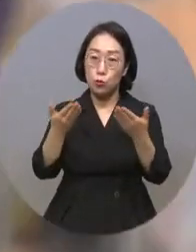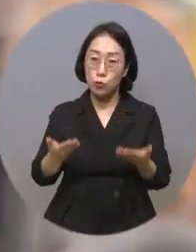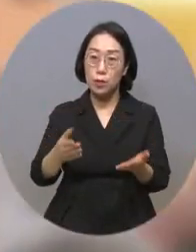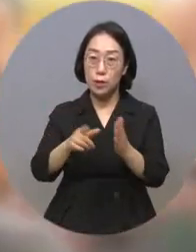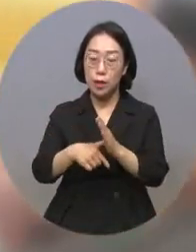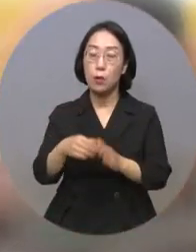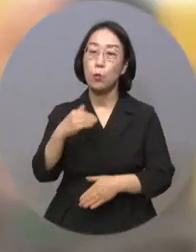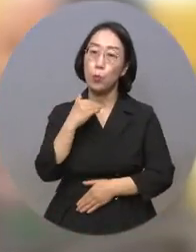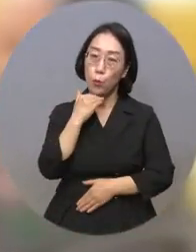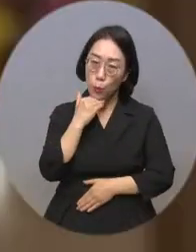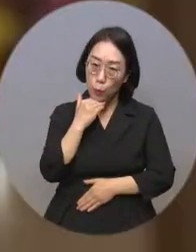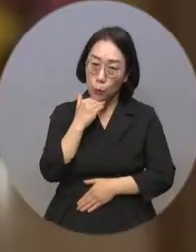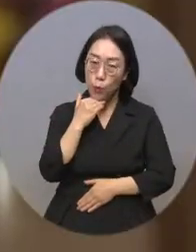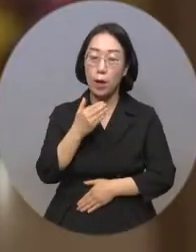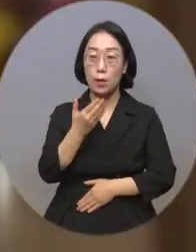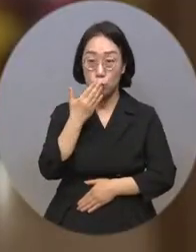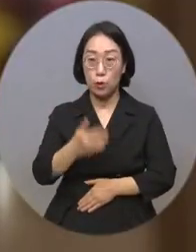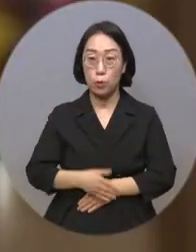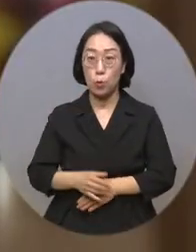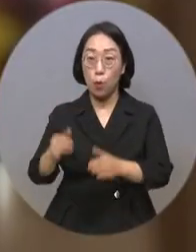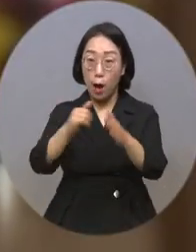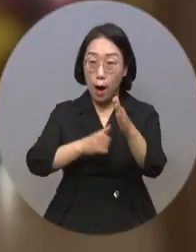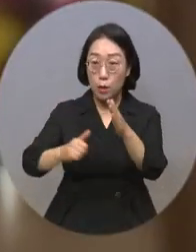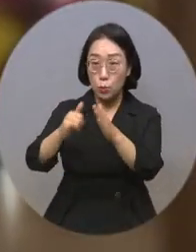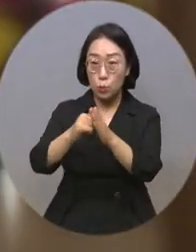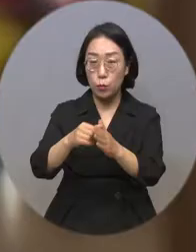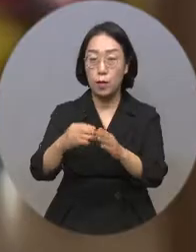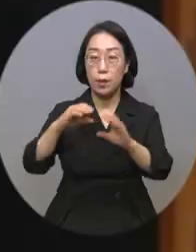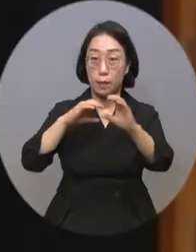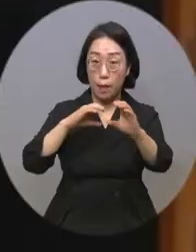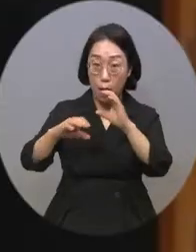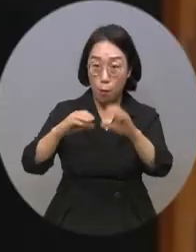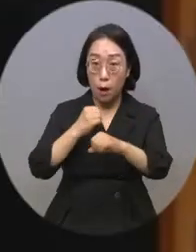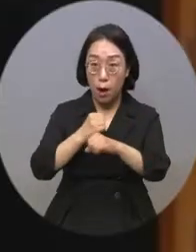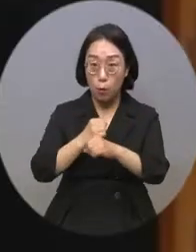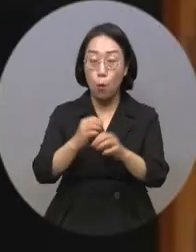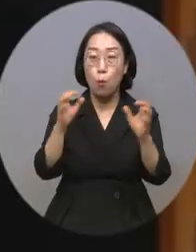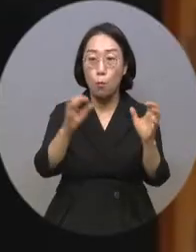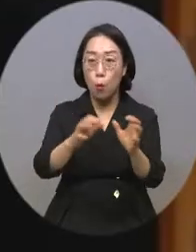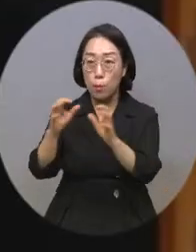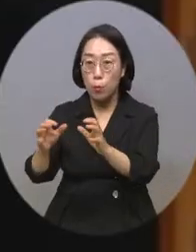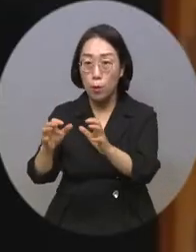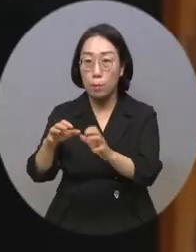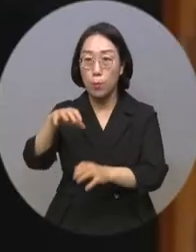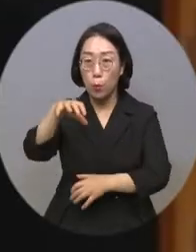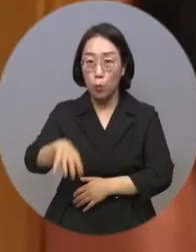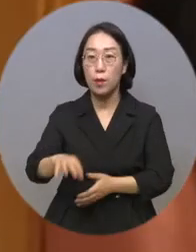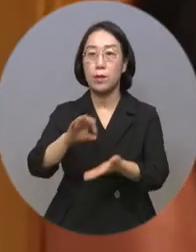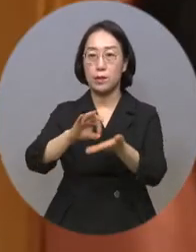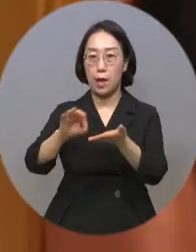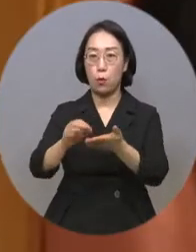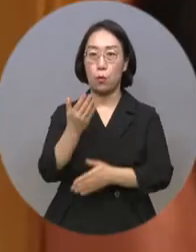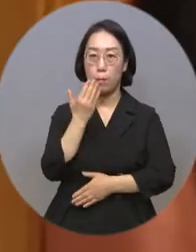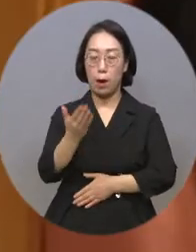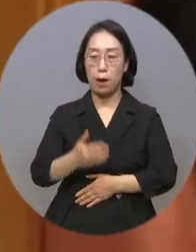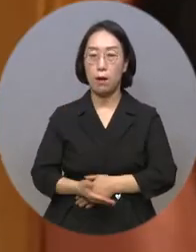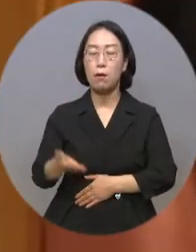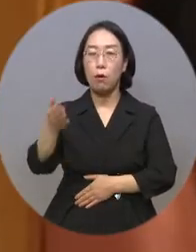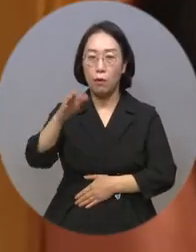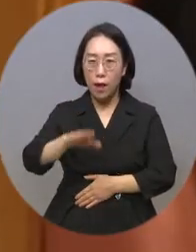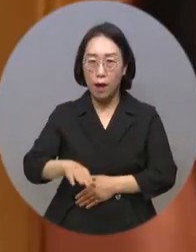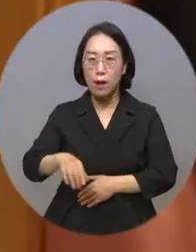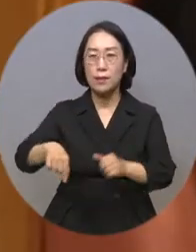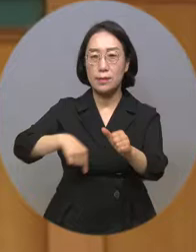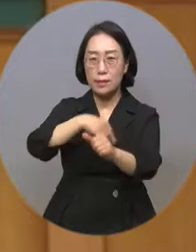시간 동안 휴식하거나 가족 간 정보를 교환하고 자조 모임 등을 지원받을 수 있게 됩니다. 다만